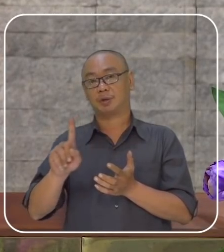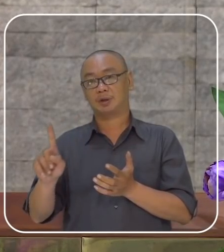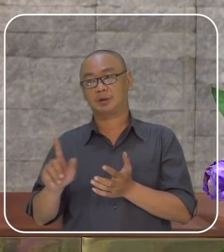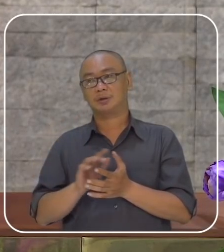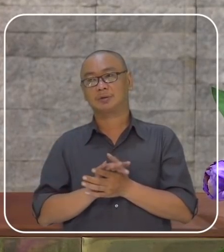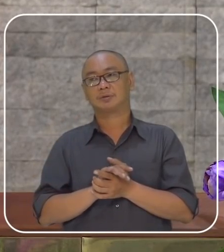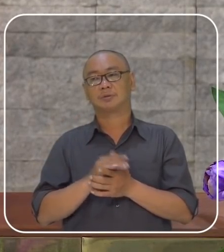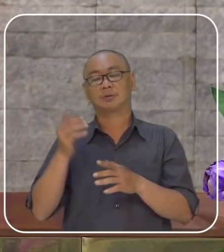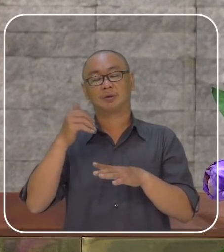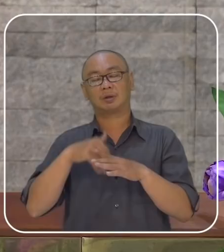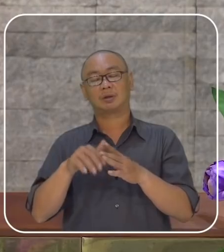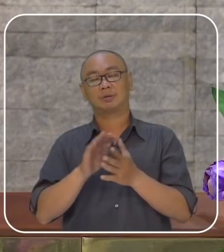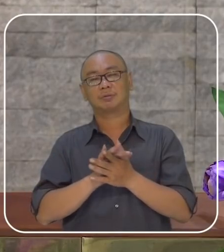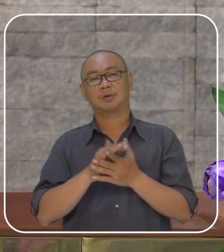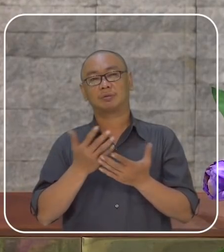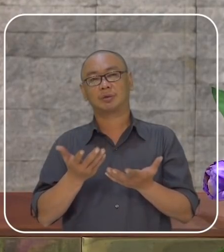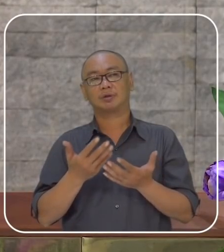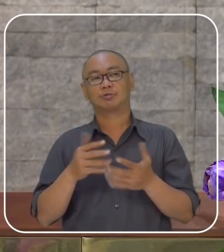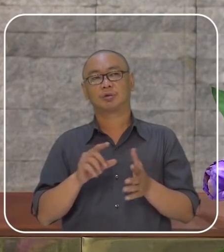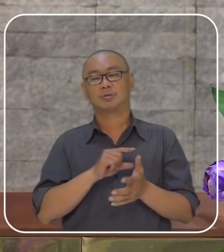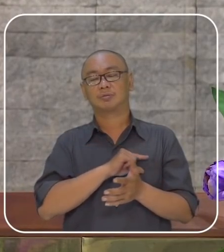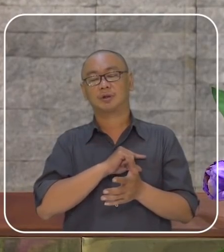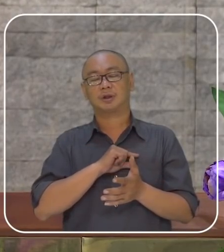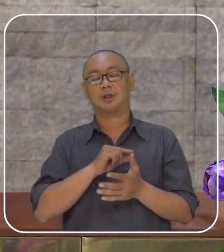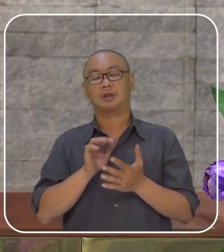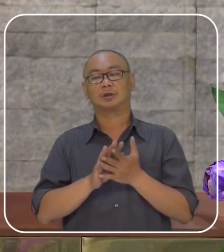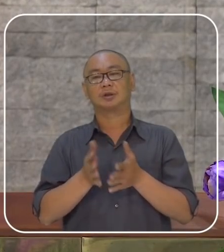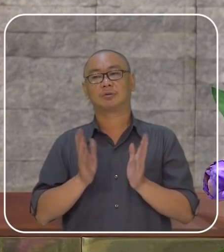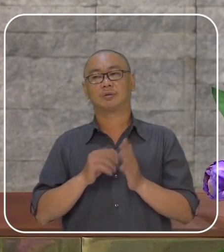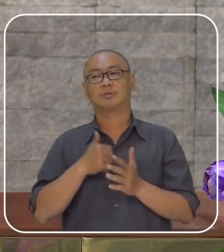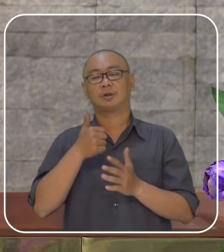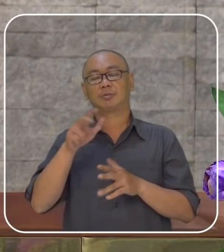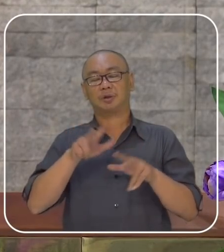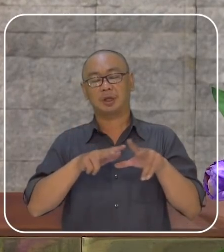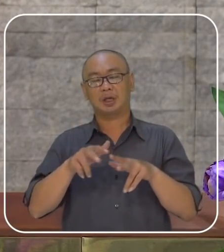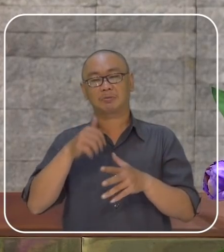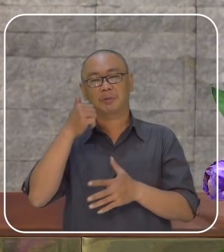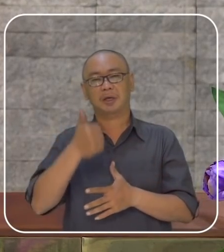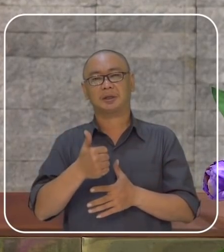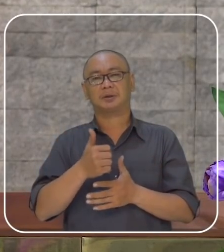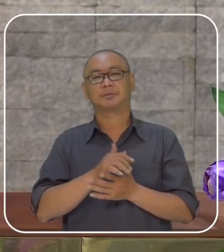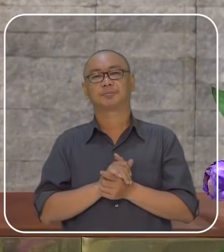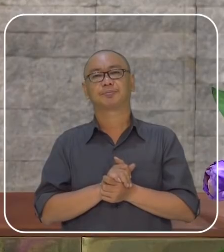masing-masing di dalam apa yang mereka persiapkan boleh berjalan dengan baik.